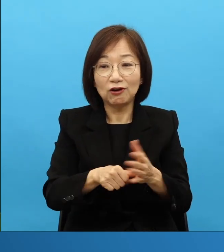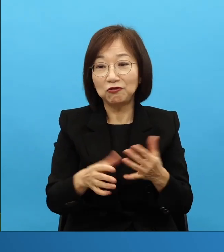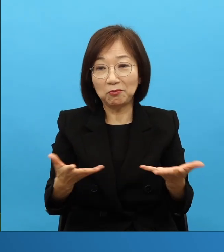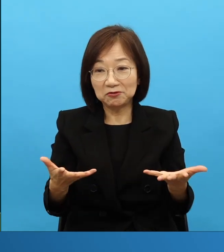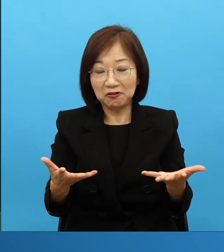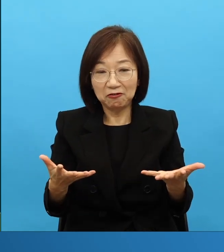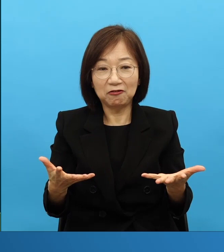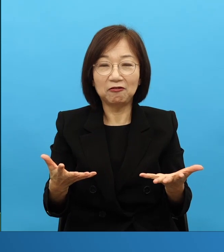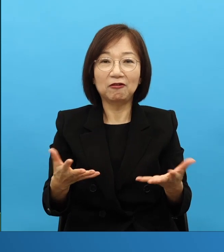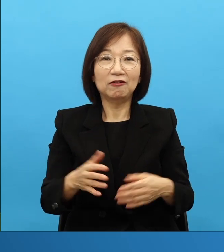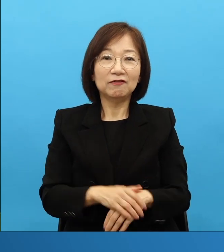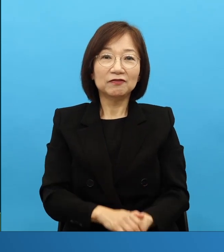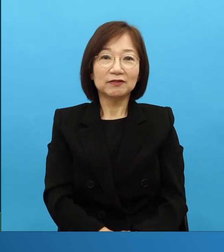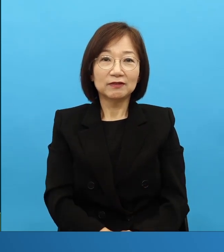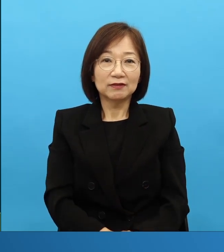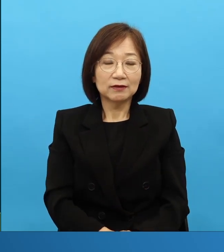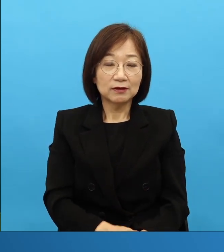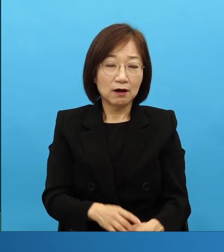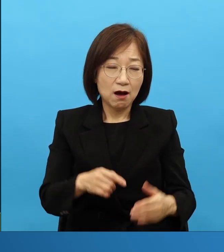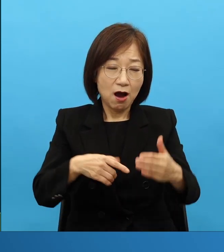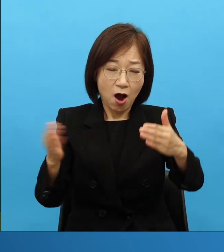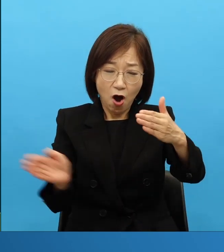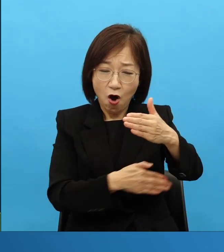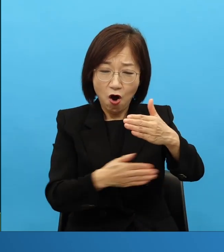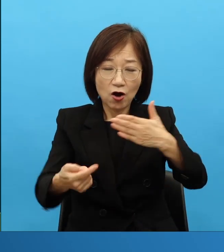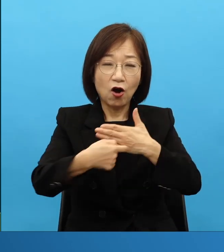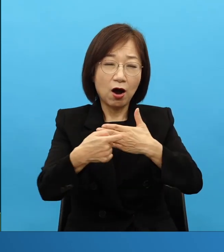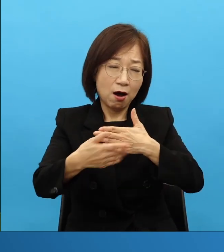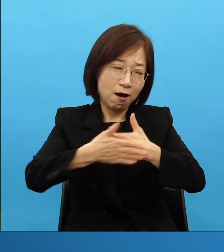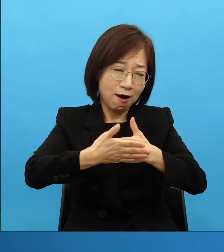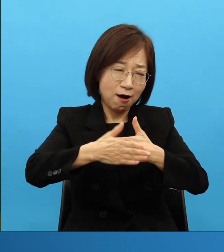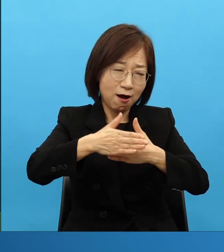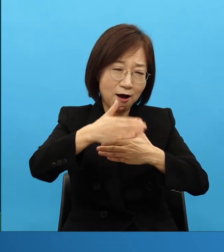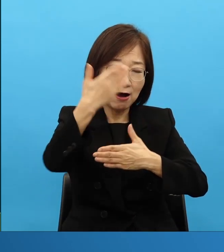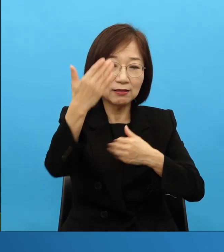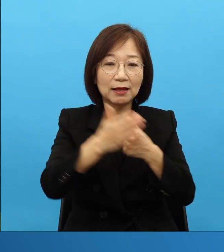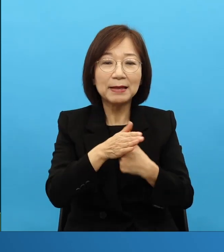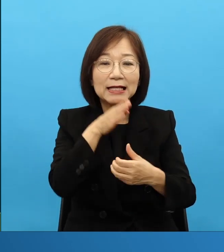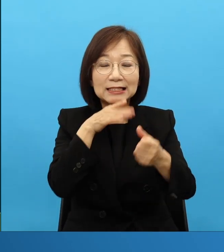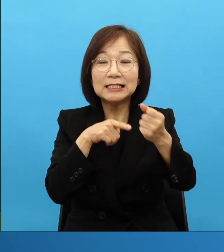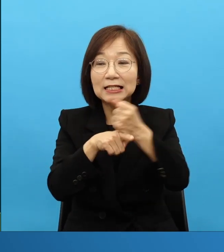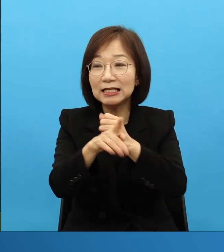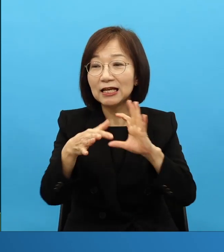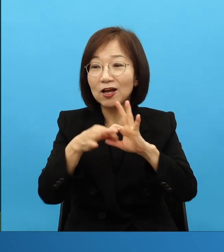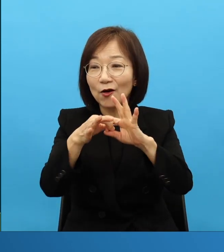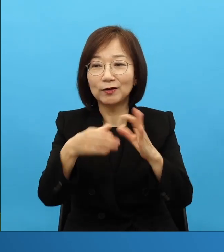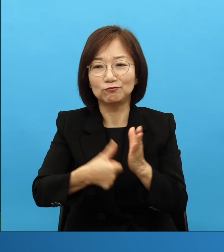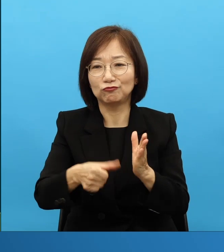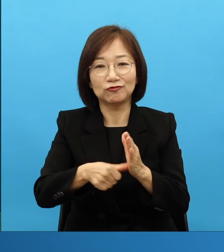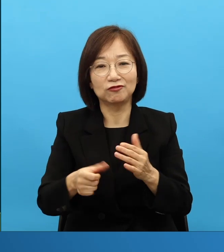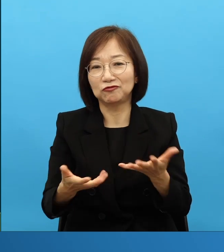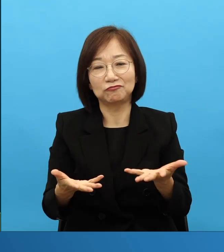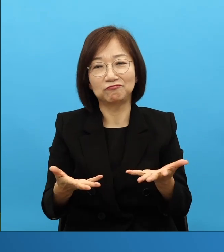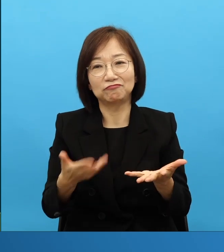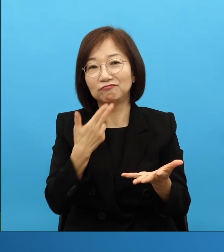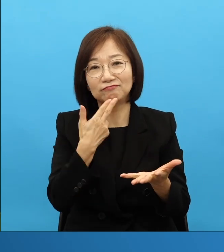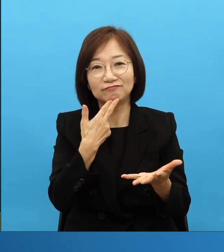fair. 진리의 상품이 있을 수가 없죠. There could be no product of truth. 그런데